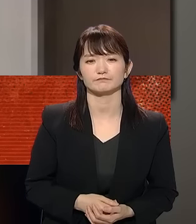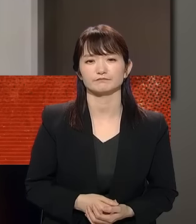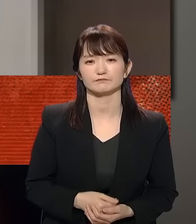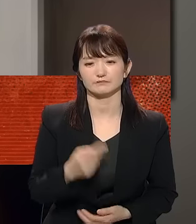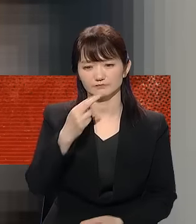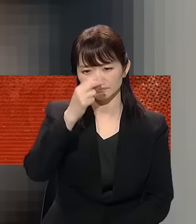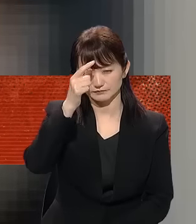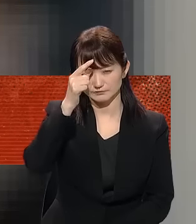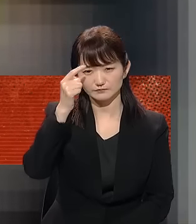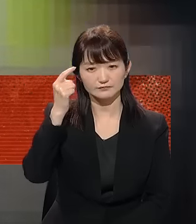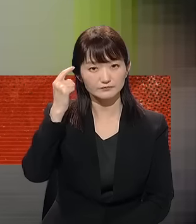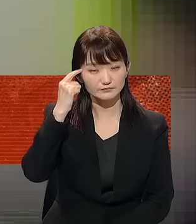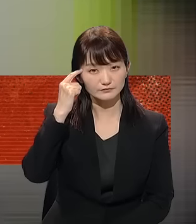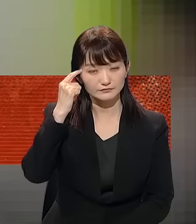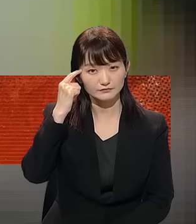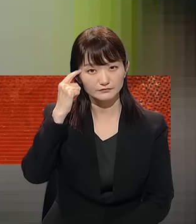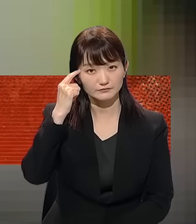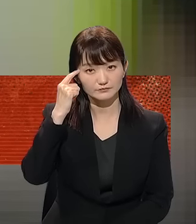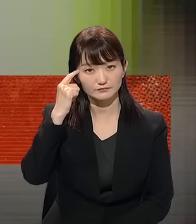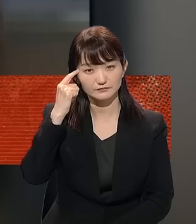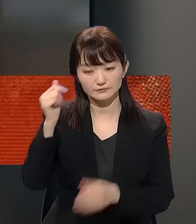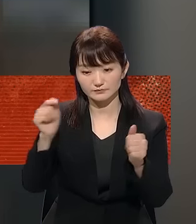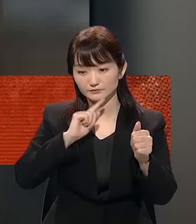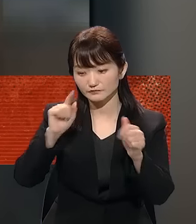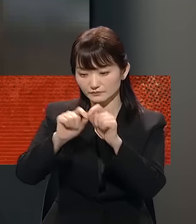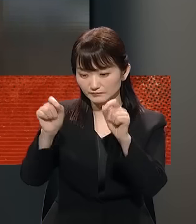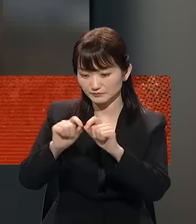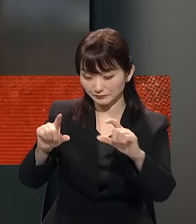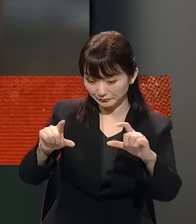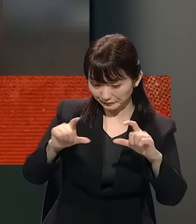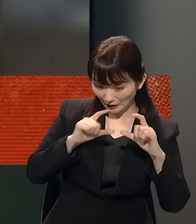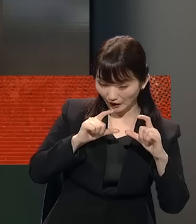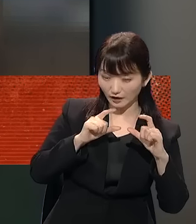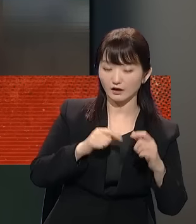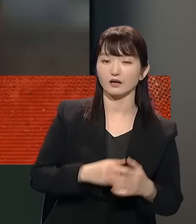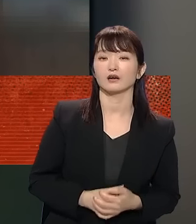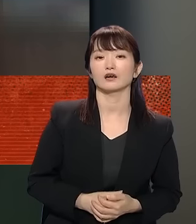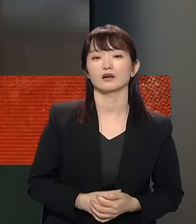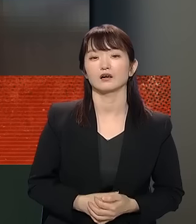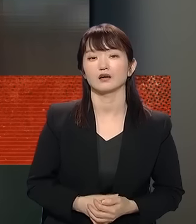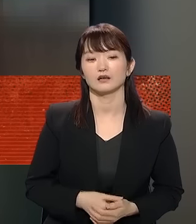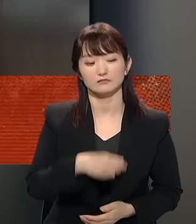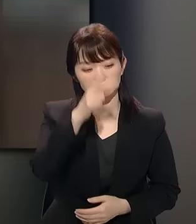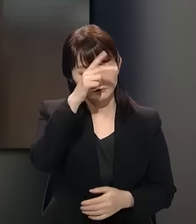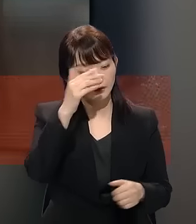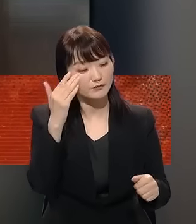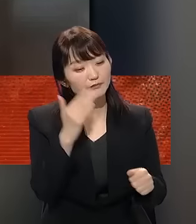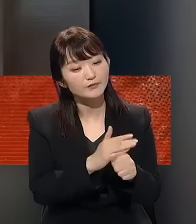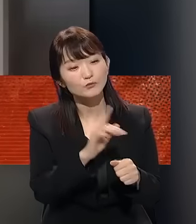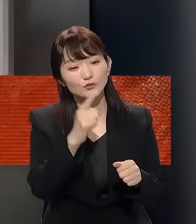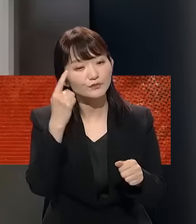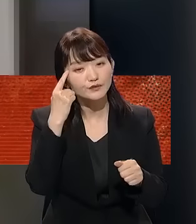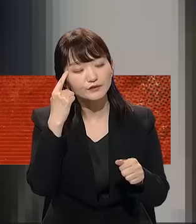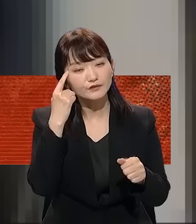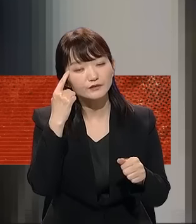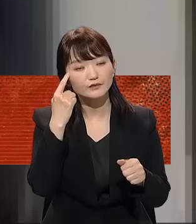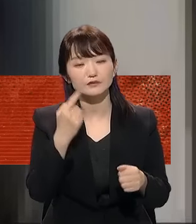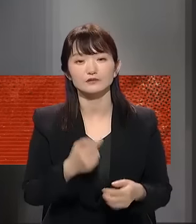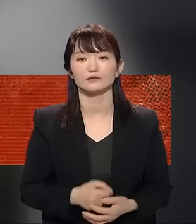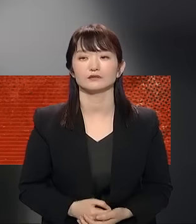판단도 그런 식으로 나왔음에도 불구하고 저렇게 해임을 한다라고 하면 어떤 생각을 할까요 아